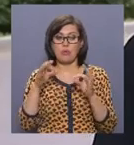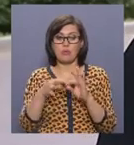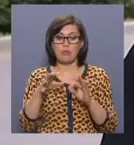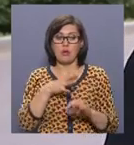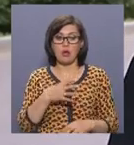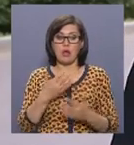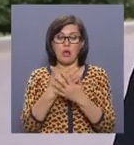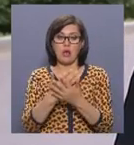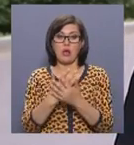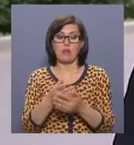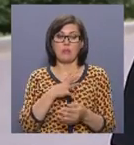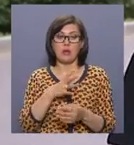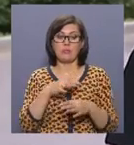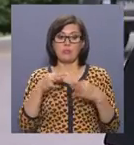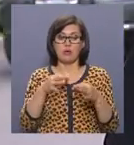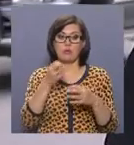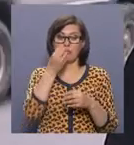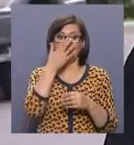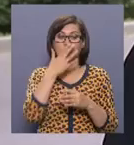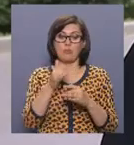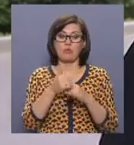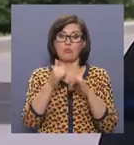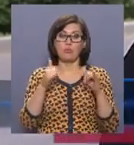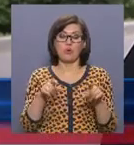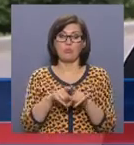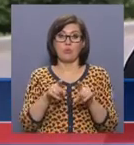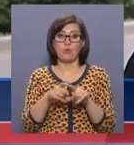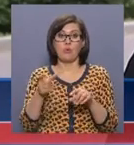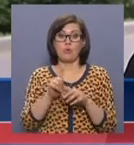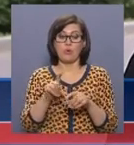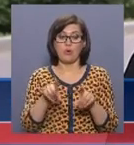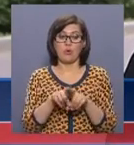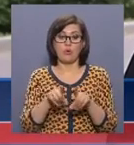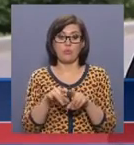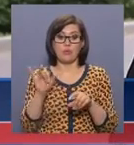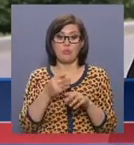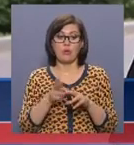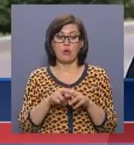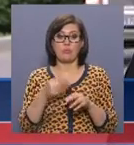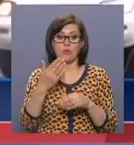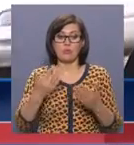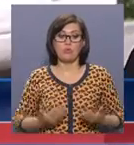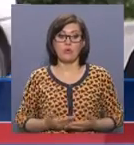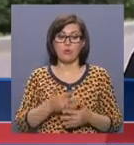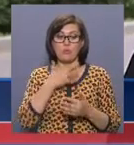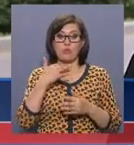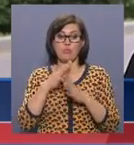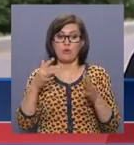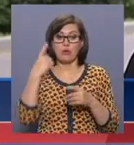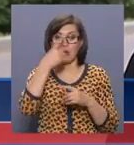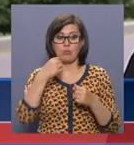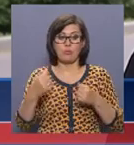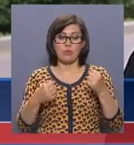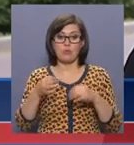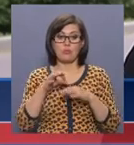Общественный транспорт в Японии очень развит. Жапонияның қоғамдық көлік жүйесі өте жақсы дамыған. Сондықтан ондағы тұрғындардың басым бөлігі жеке